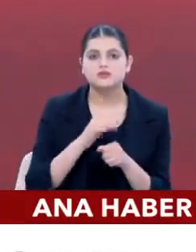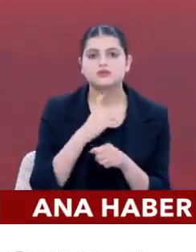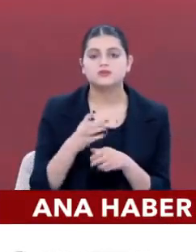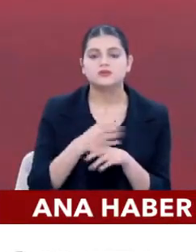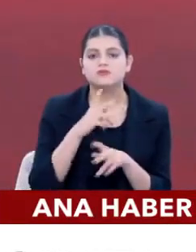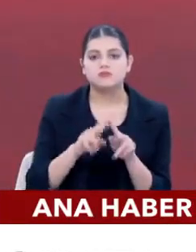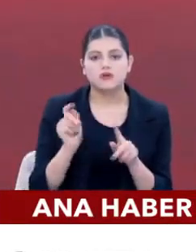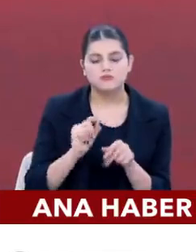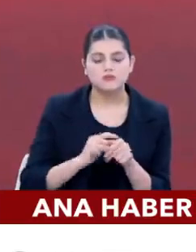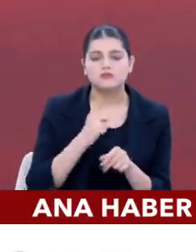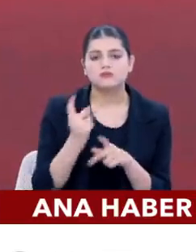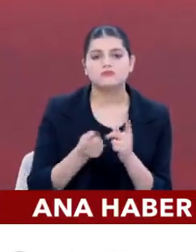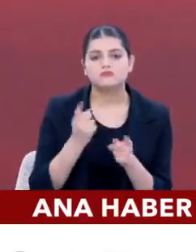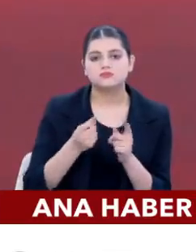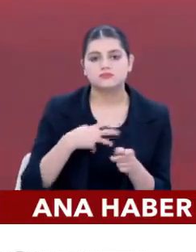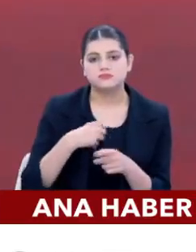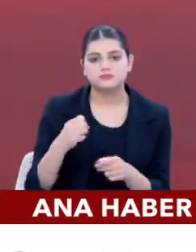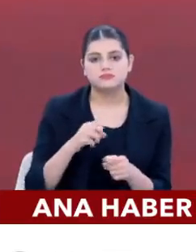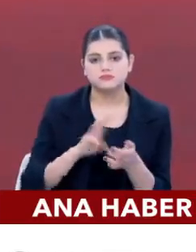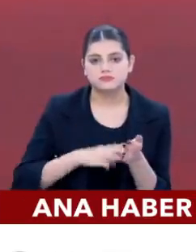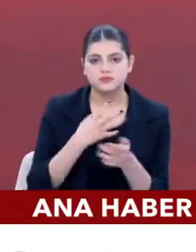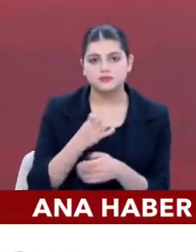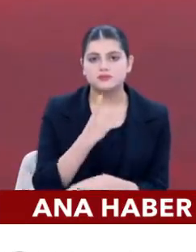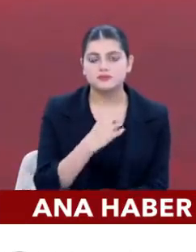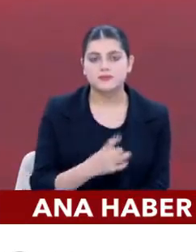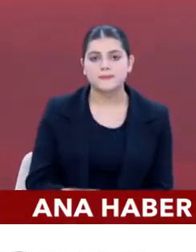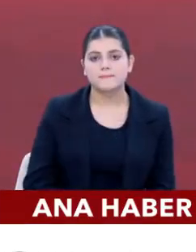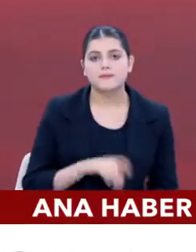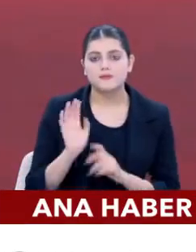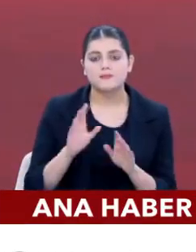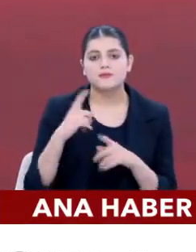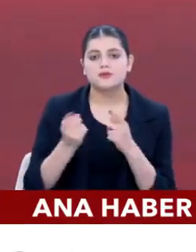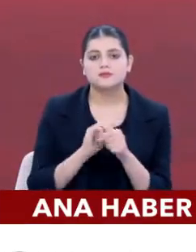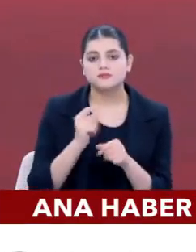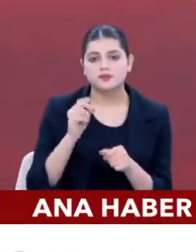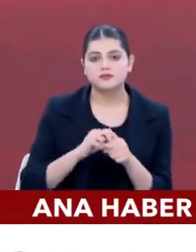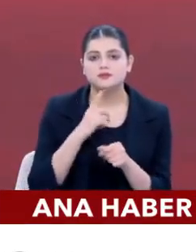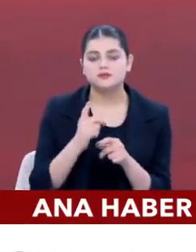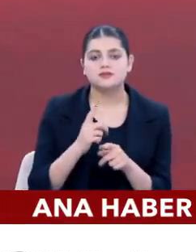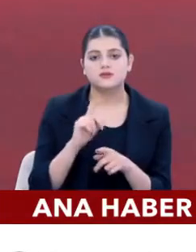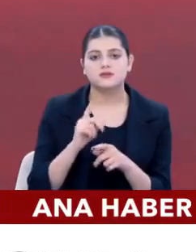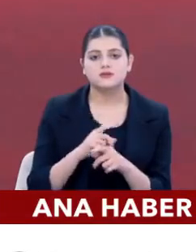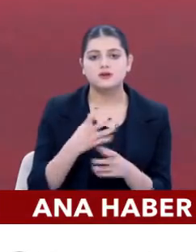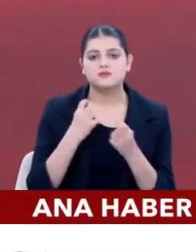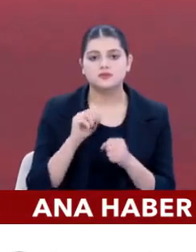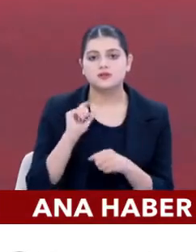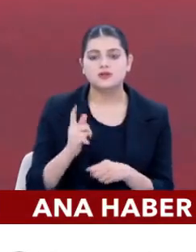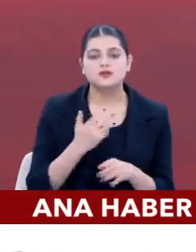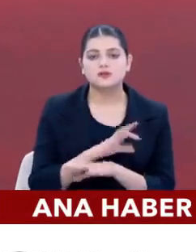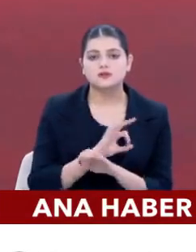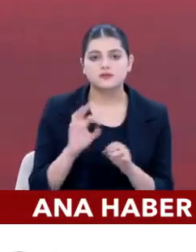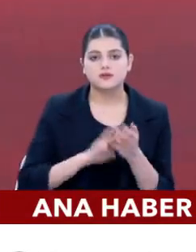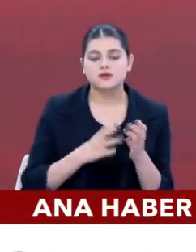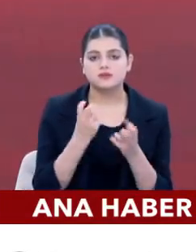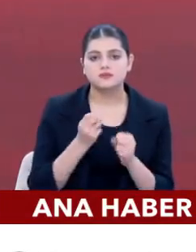Nedir o memurlar onlardan tıkır tıkır vergiler Alınır Ama bazen maliye bazı alması gerektiği gereken